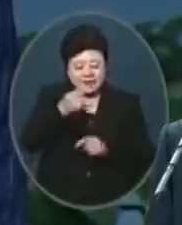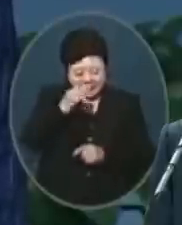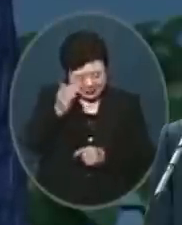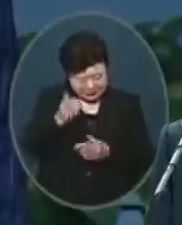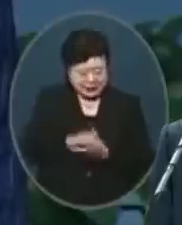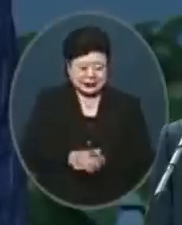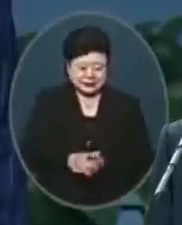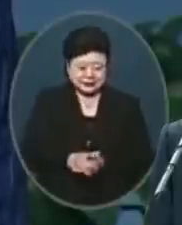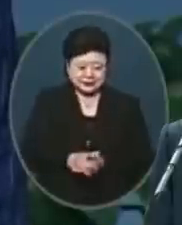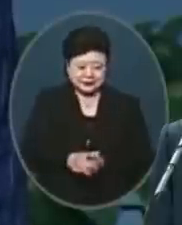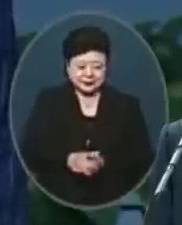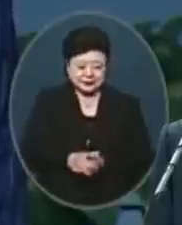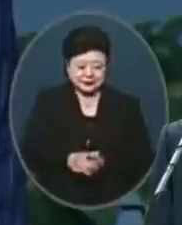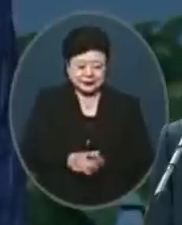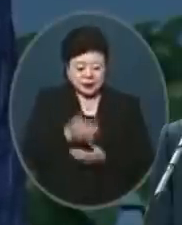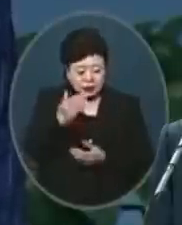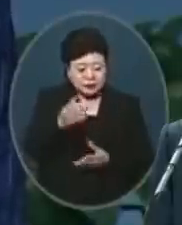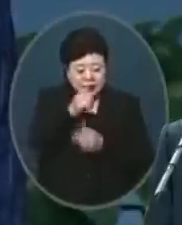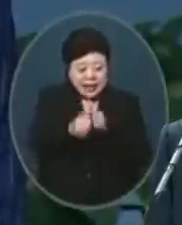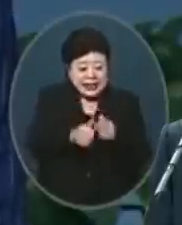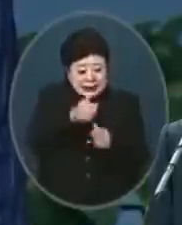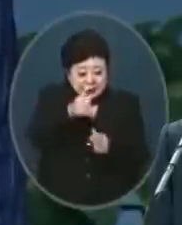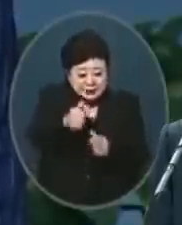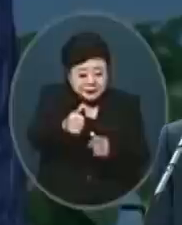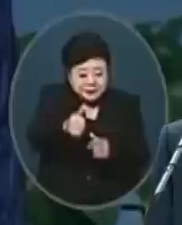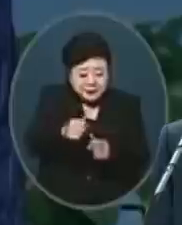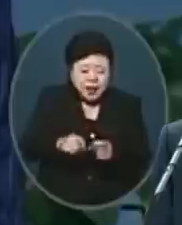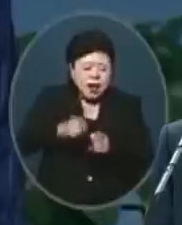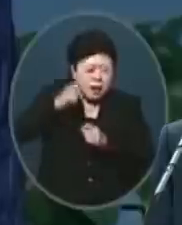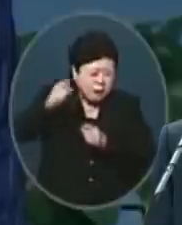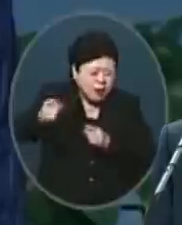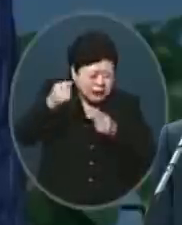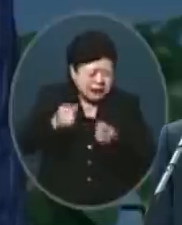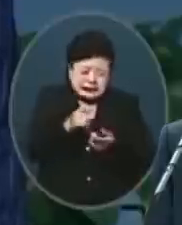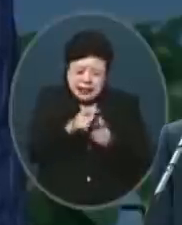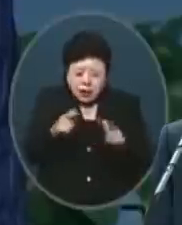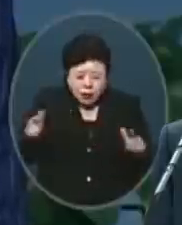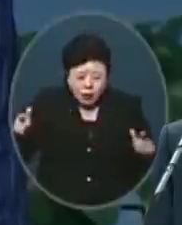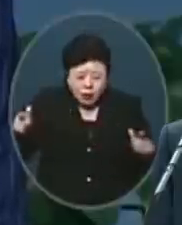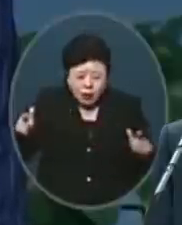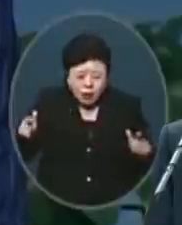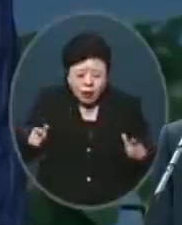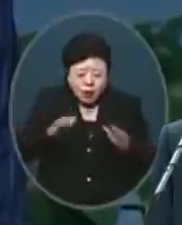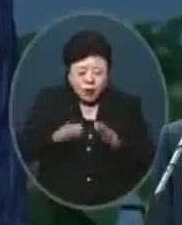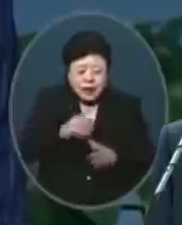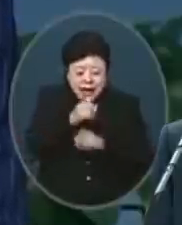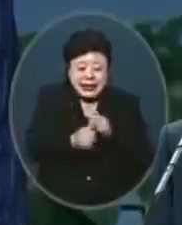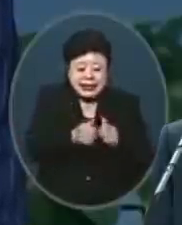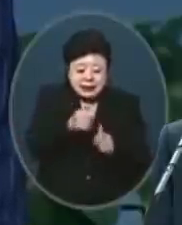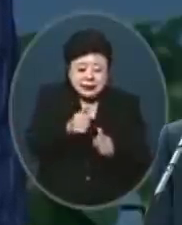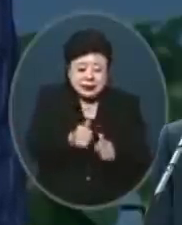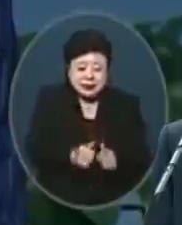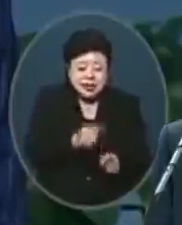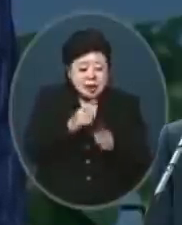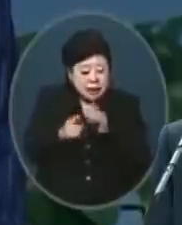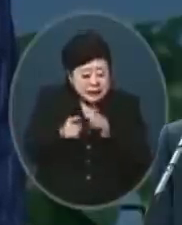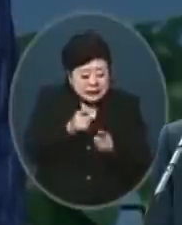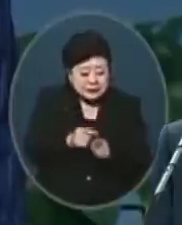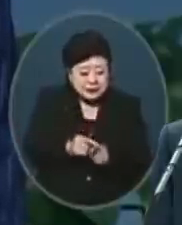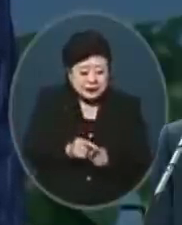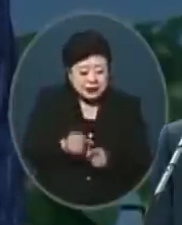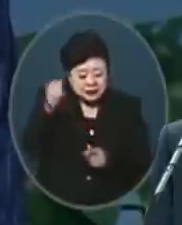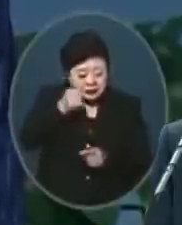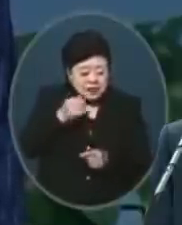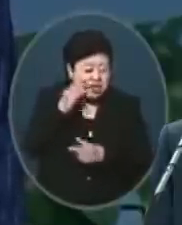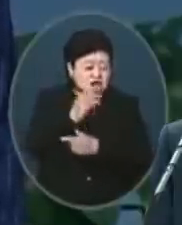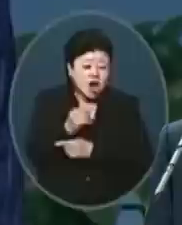것입니다. 여러분 하나님은 고만리 장신 멀리 계시지 아니하시고 오늘 하나님의 말씀이 성경에